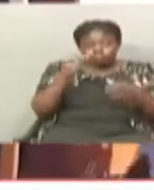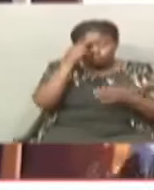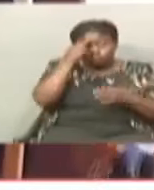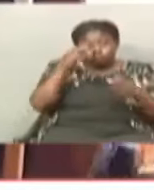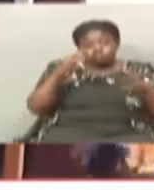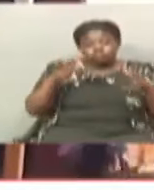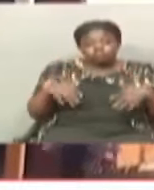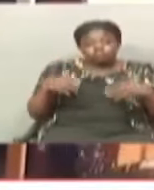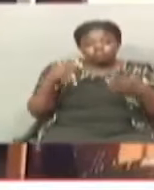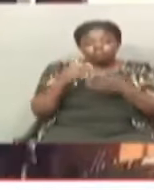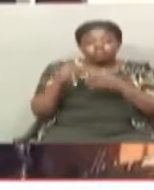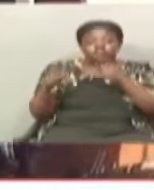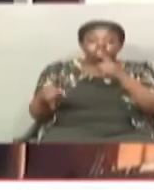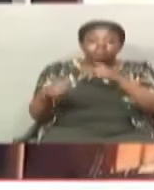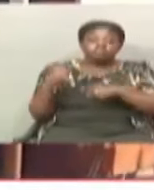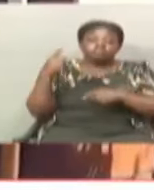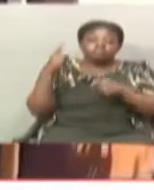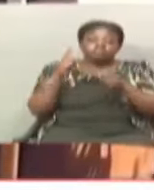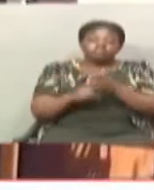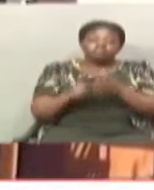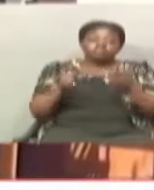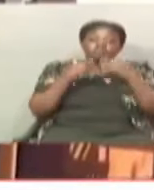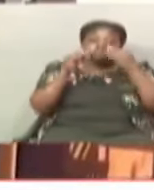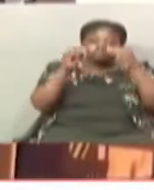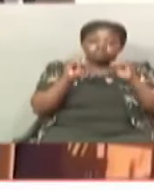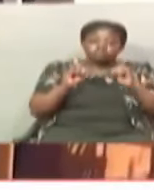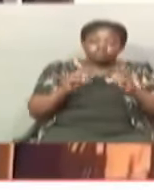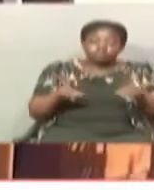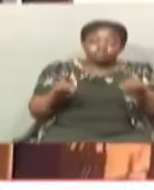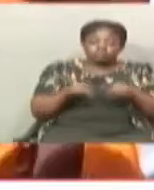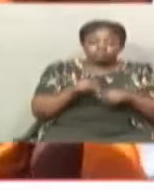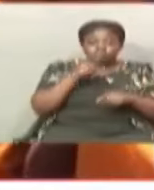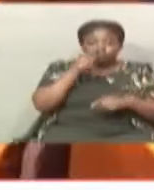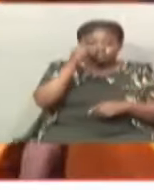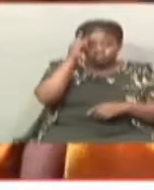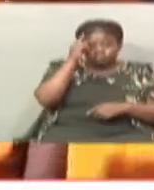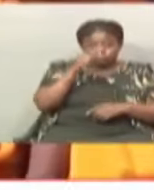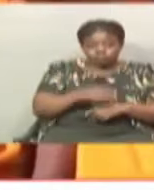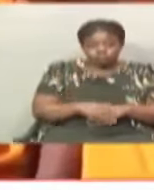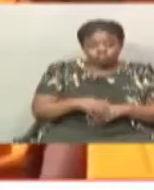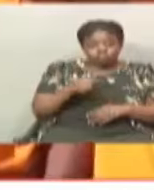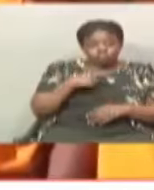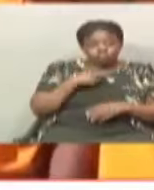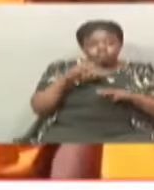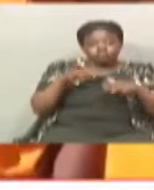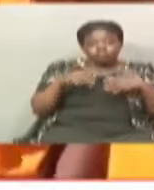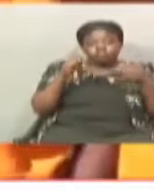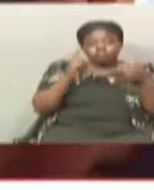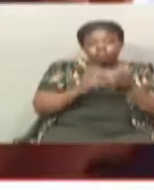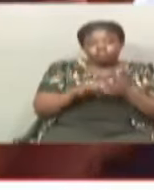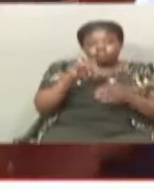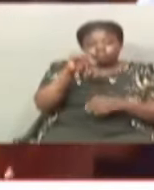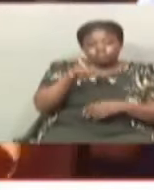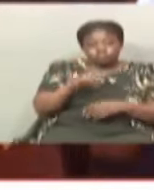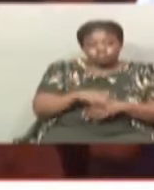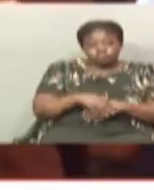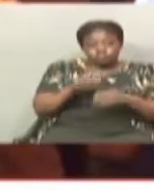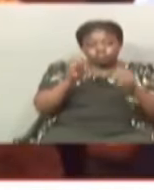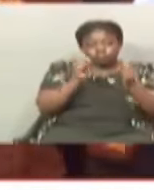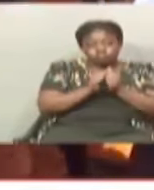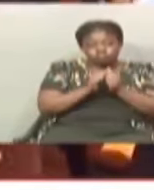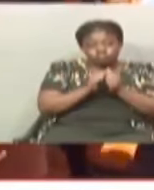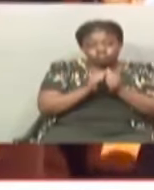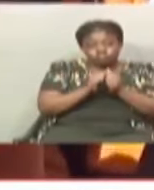wangu ze webatu seku nebaza wa sumisa na abaza de I am so grateful that I got 9 aggregates 10